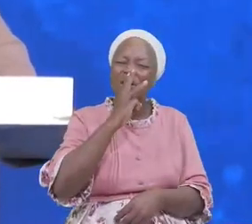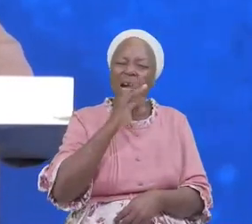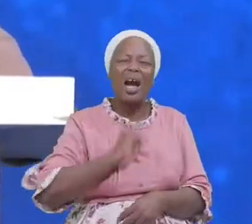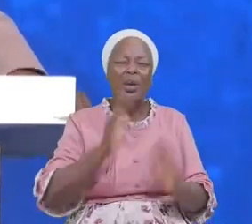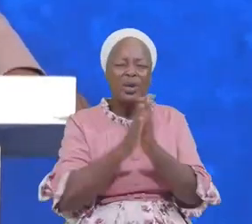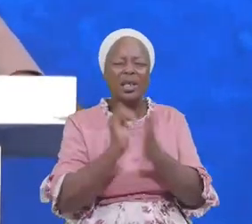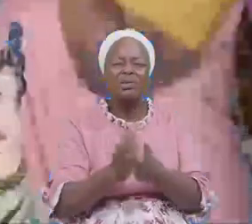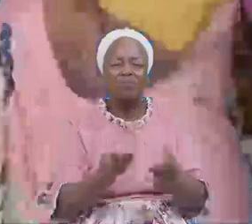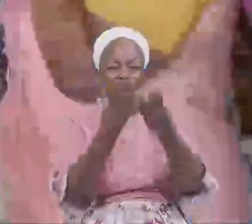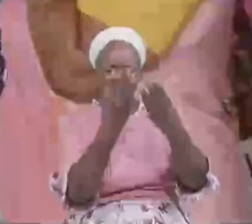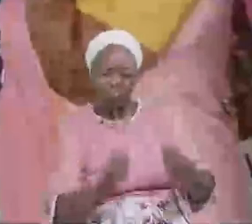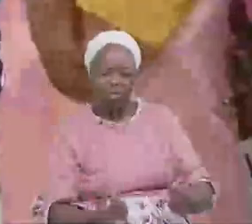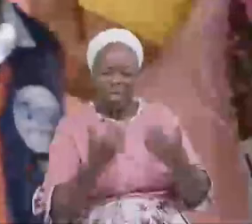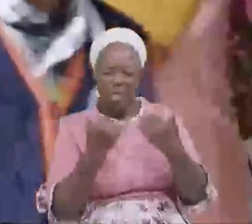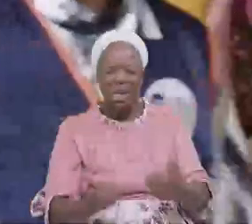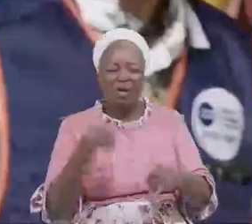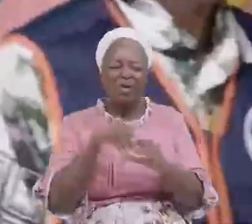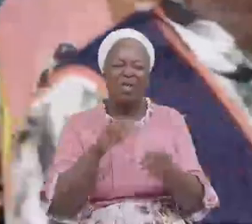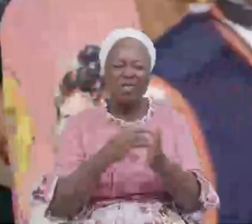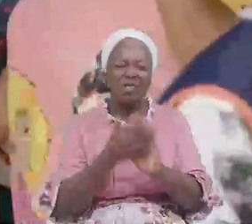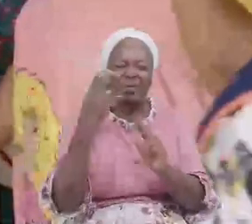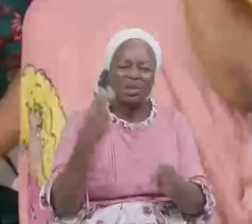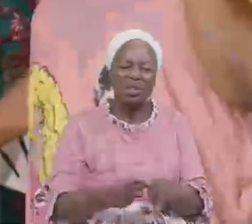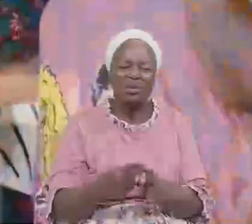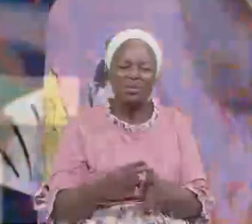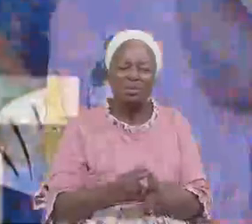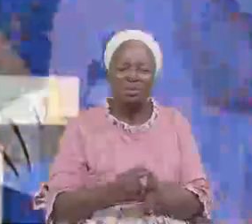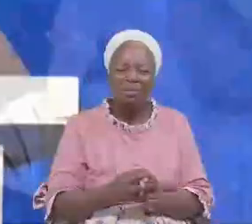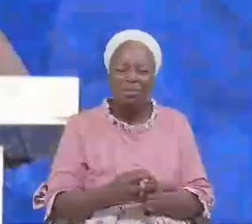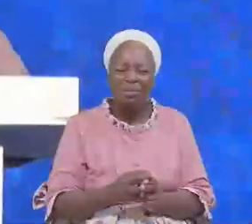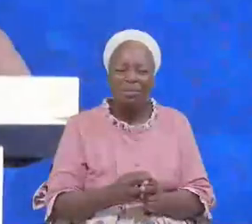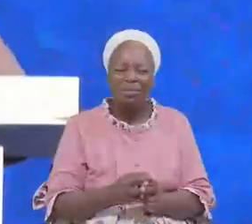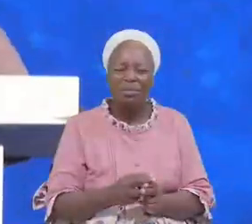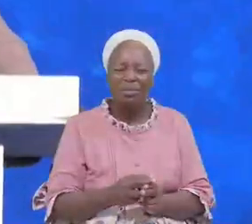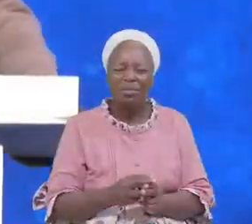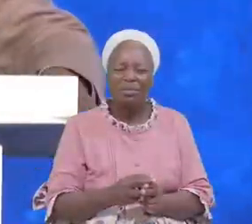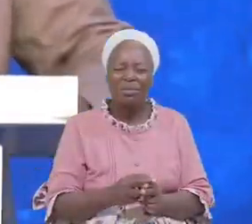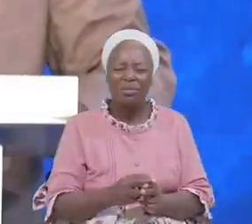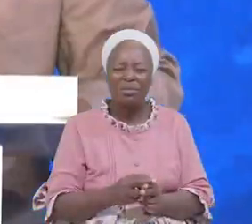Toute tête ballonnée, je prie qu'elle revienne à la normale.